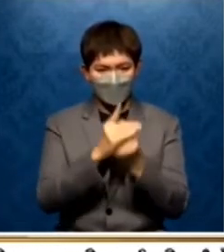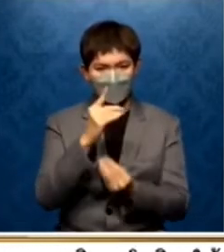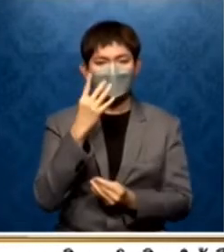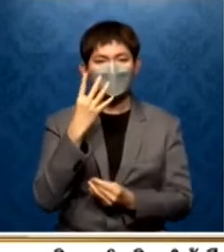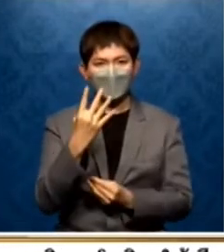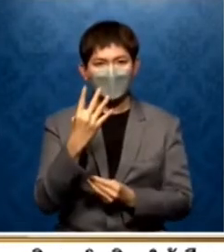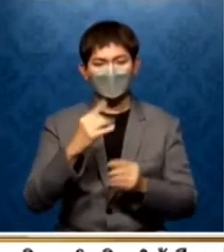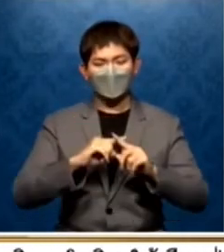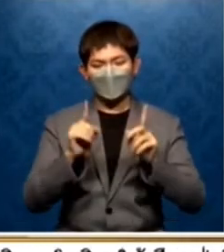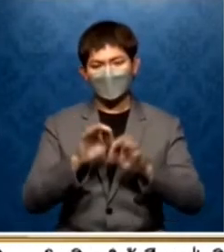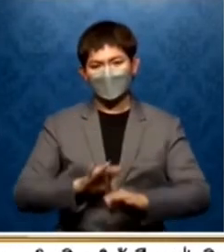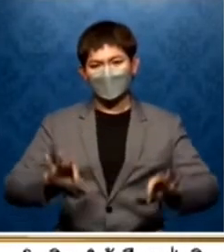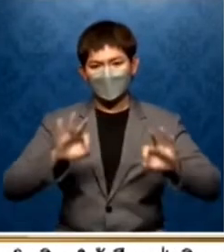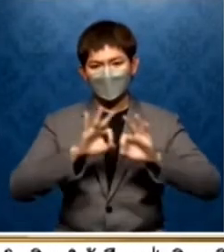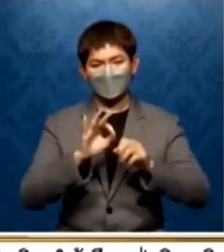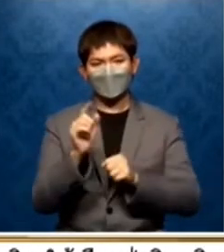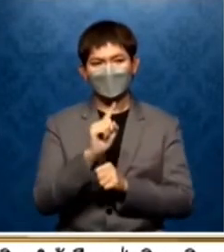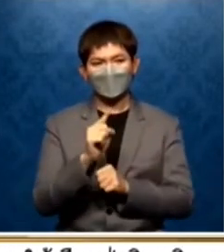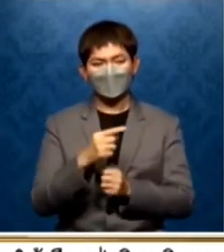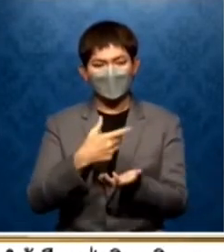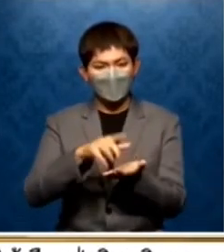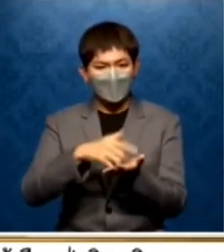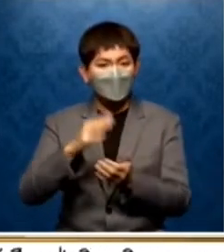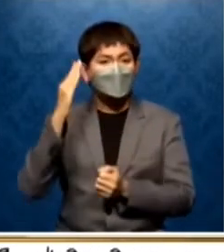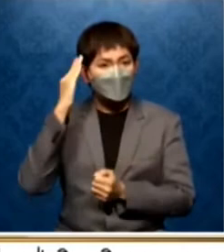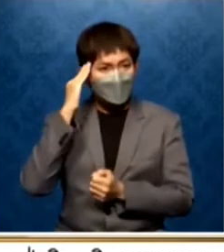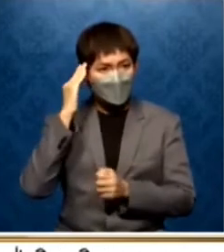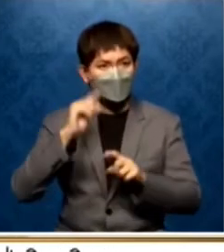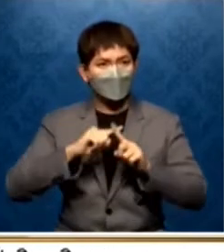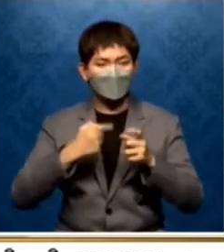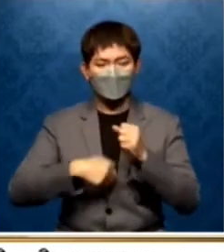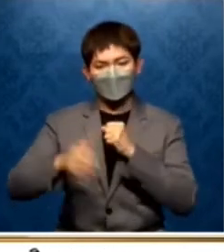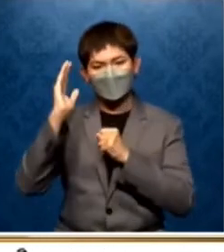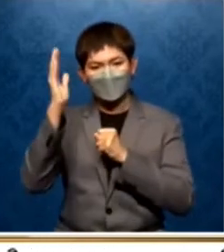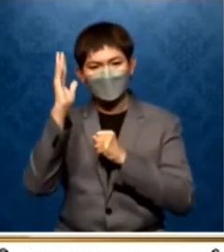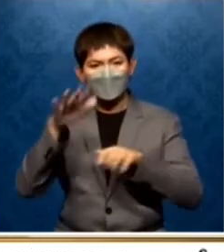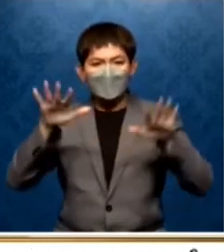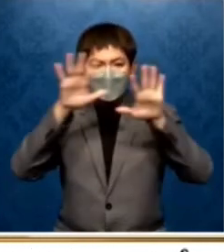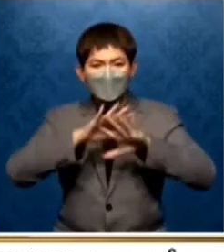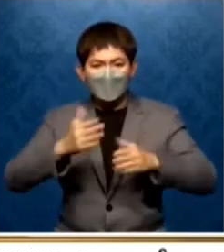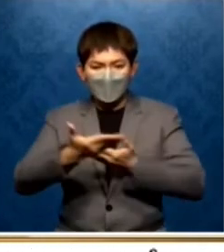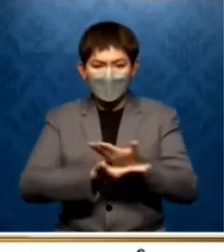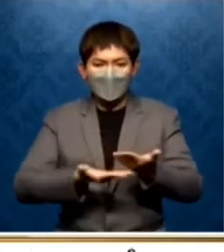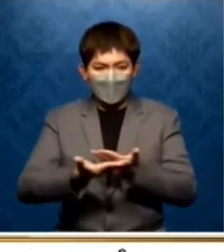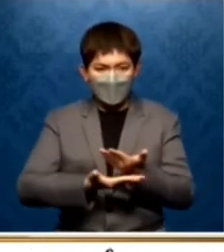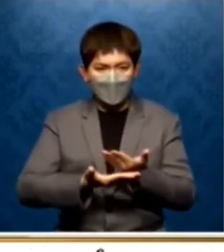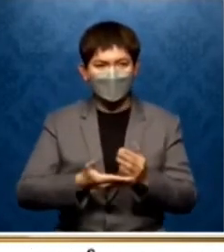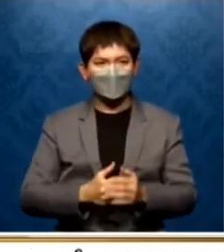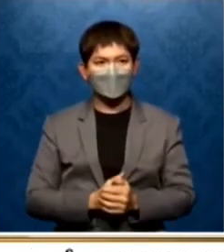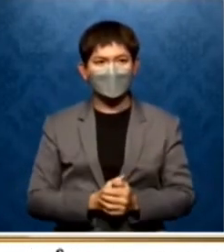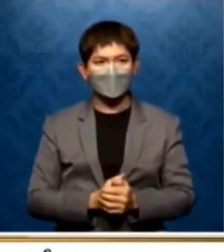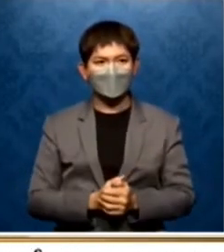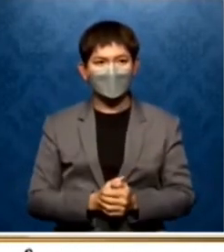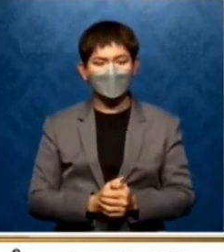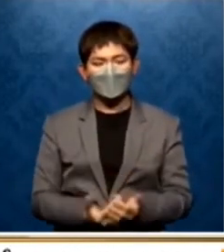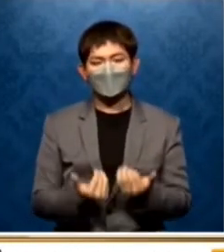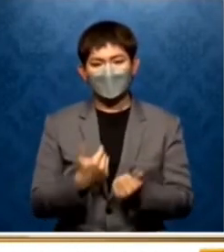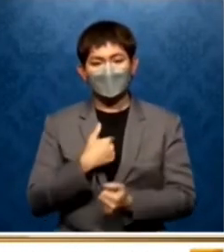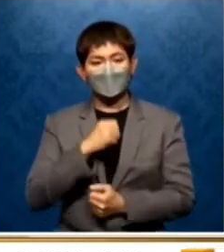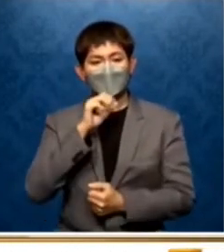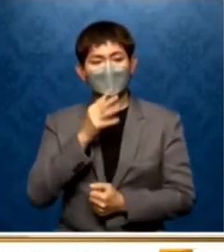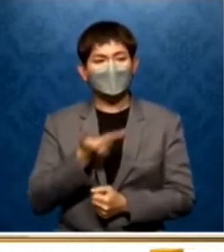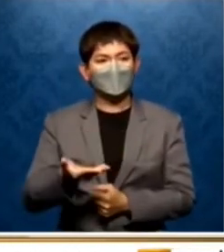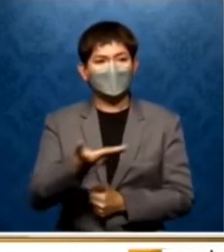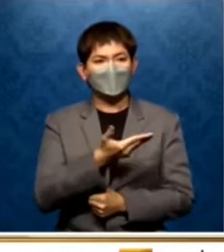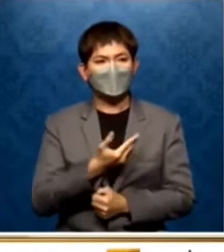ญมากก็คือว่าเรื่องนี้เป็นเรื่องเพื่อทราบแต่เราอภิปรายเหมือนเป็นเรื่องพิจารณาเลยครับเพราะนั้นผมก็เลยบอกพวกเราว่